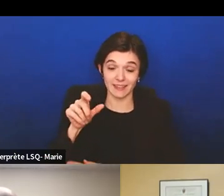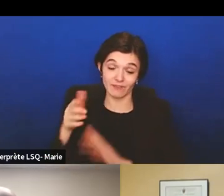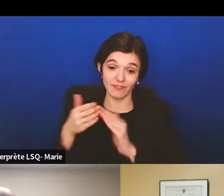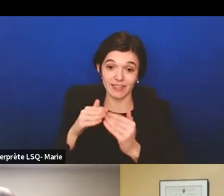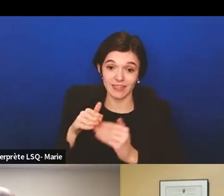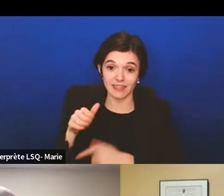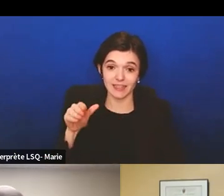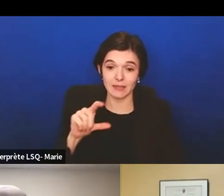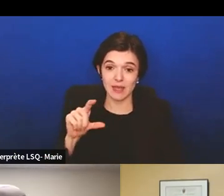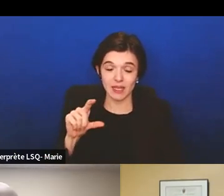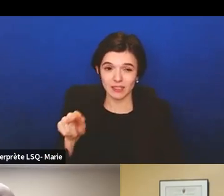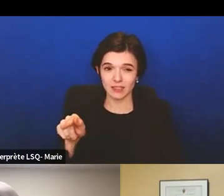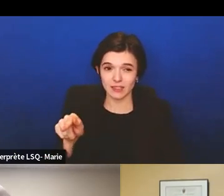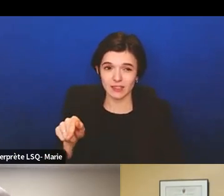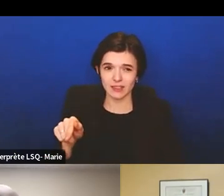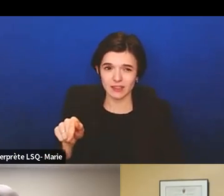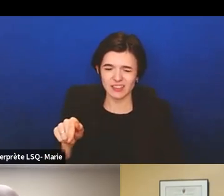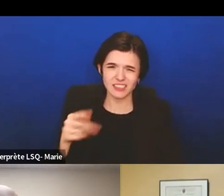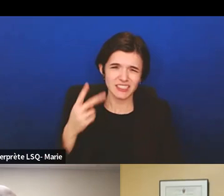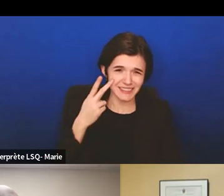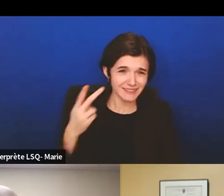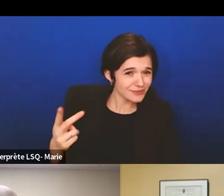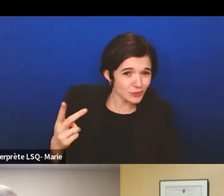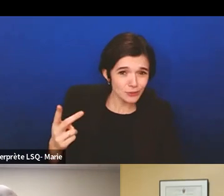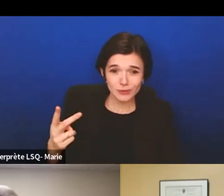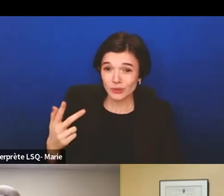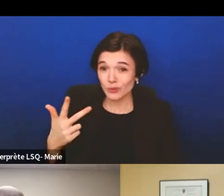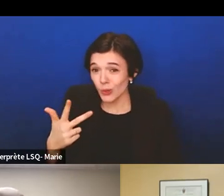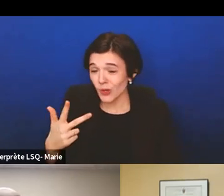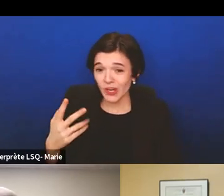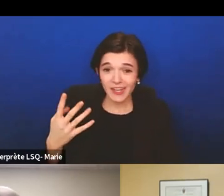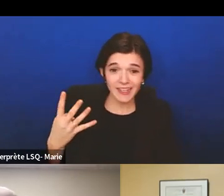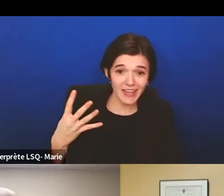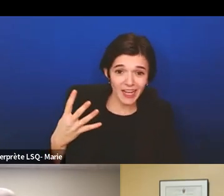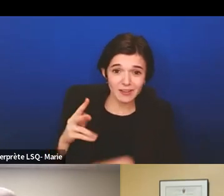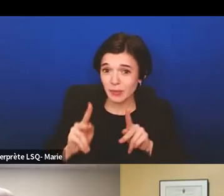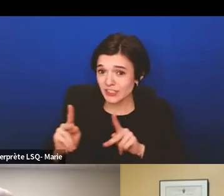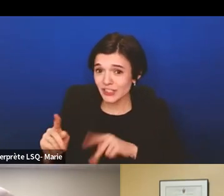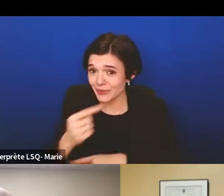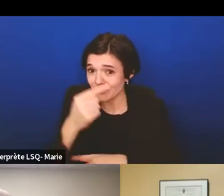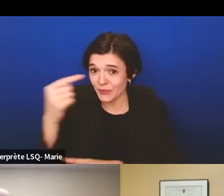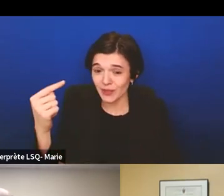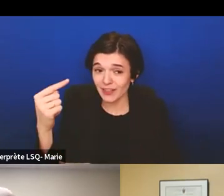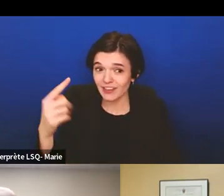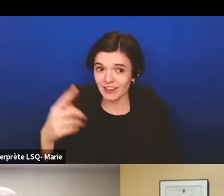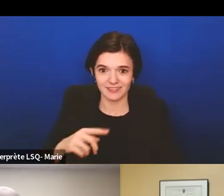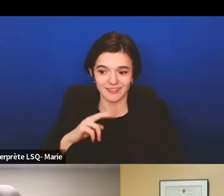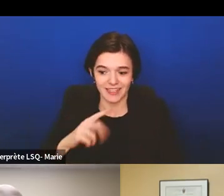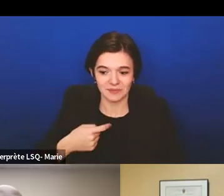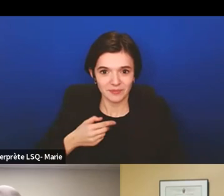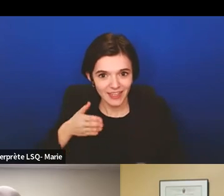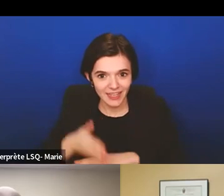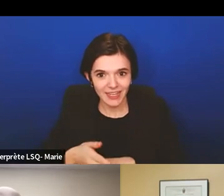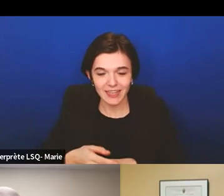n'ai vu que 3-4 noirs dans les établissements, alors que Dieu seul sait que j'ai fait le public, j'ai fait le